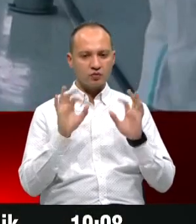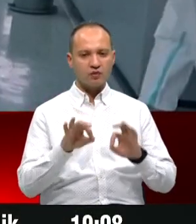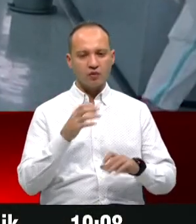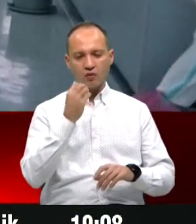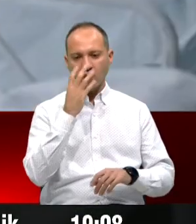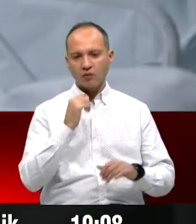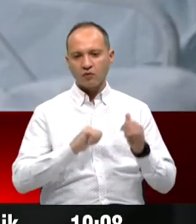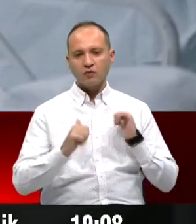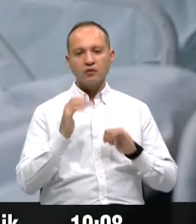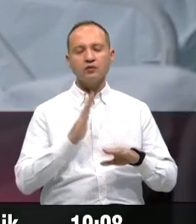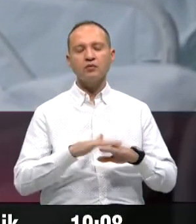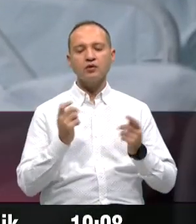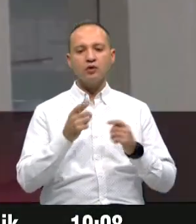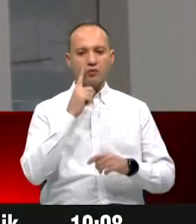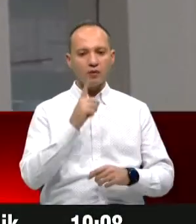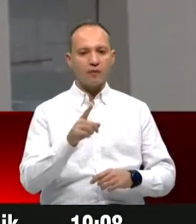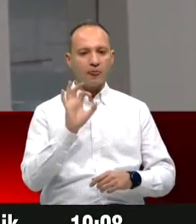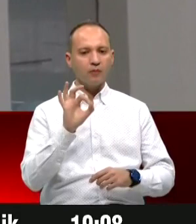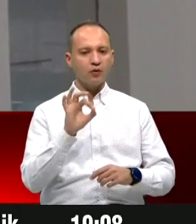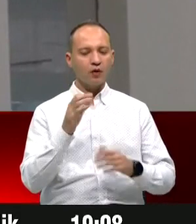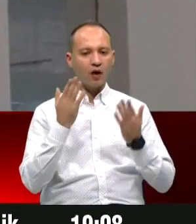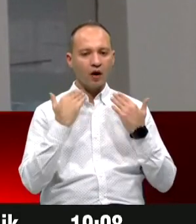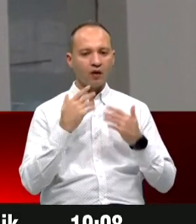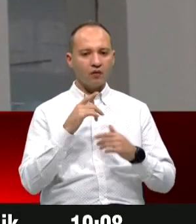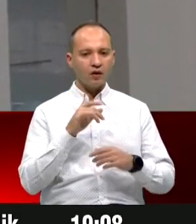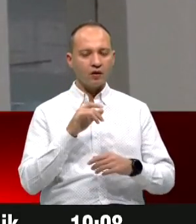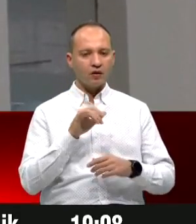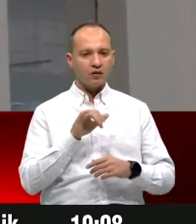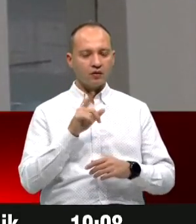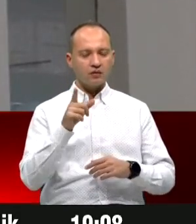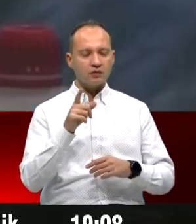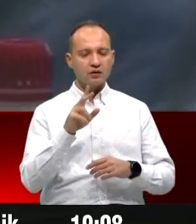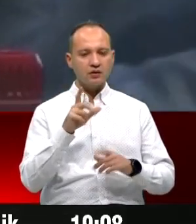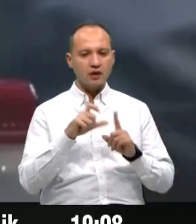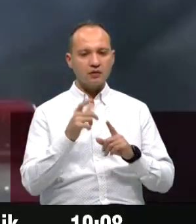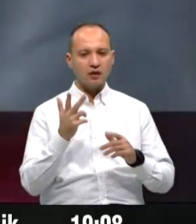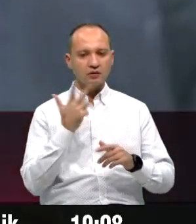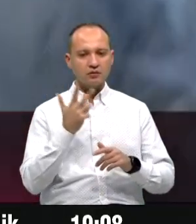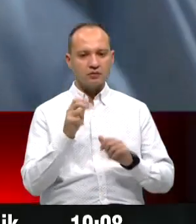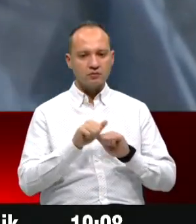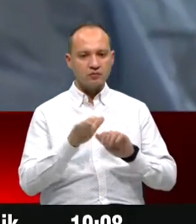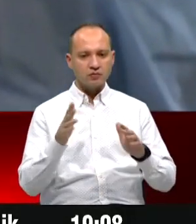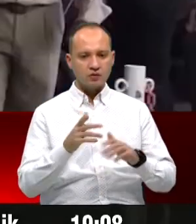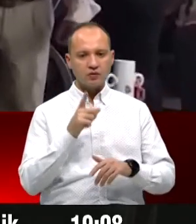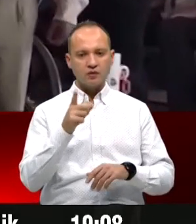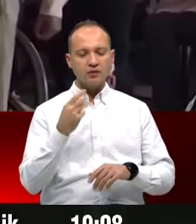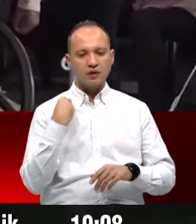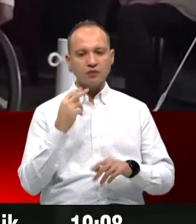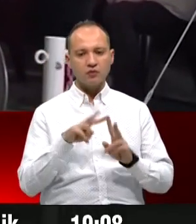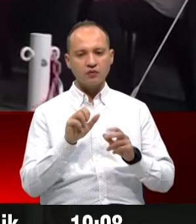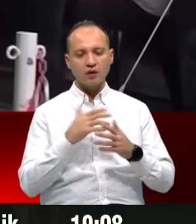Kong Üniversitesi'nde yapılan çalışmalarda Omikron'un hava yollarında Delta'dan 70 kat daha hızlı çoğaldığı, ancak yeni